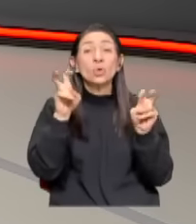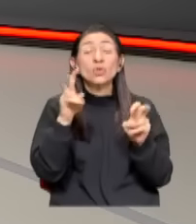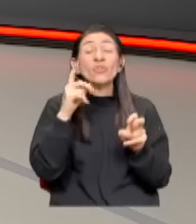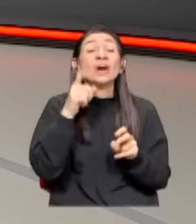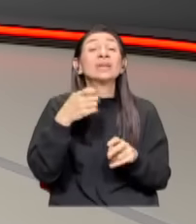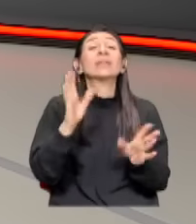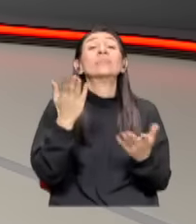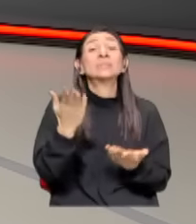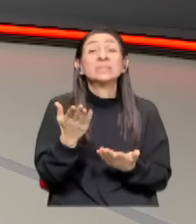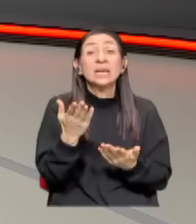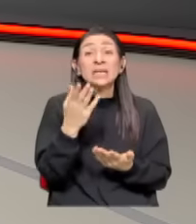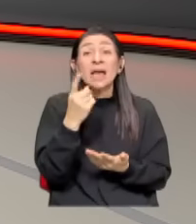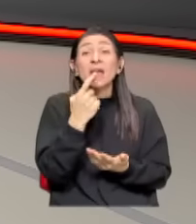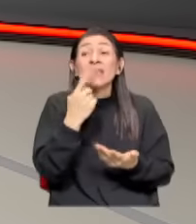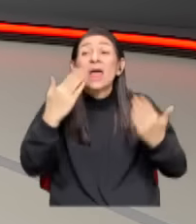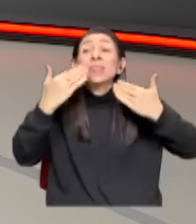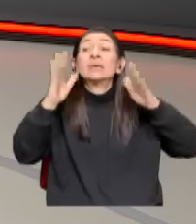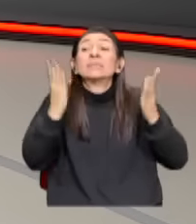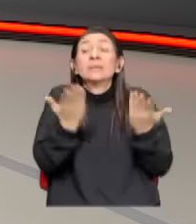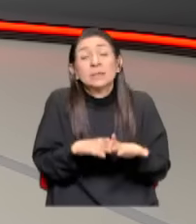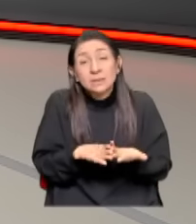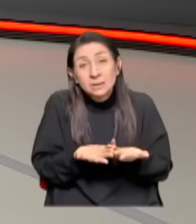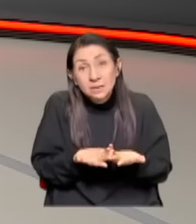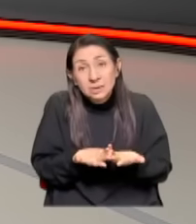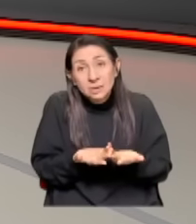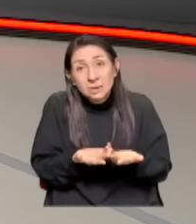Bakın ağzınız yanmadı mı bir kere?